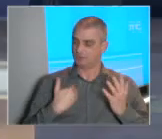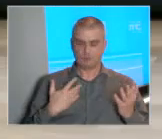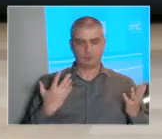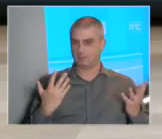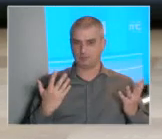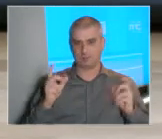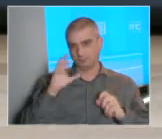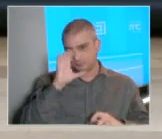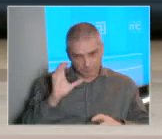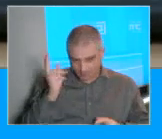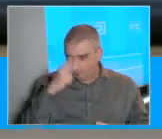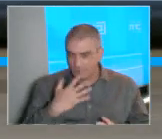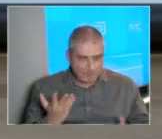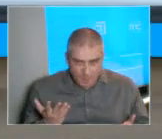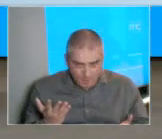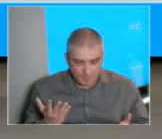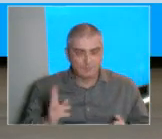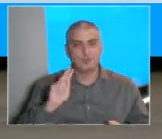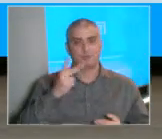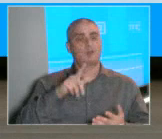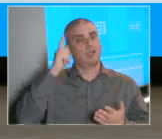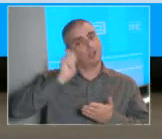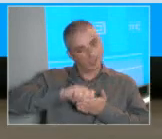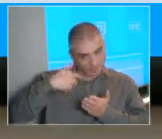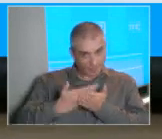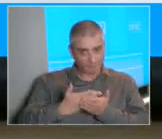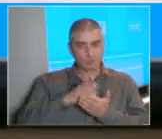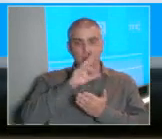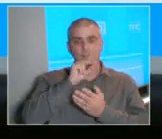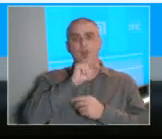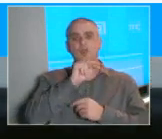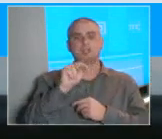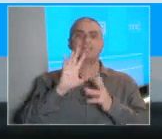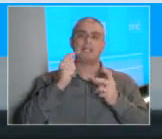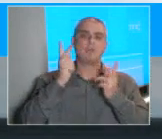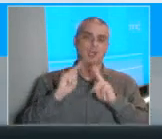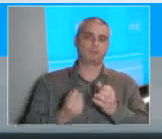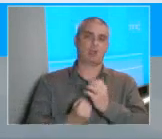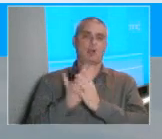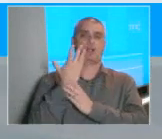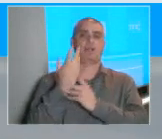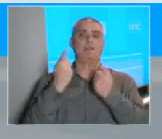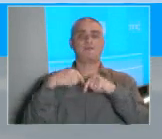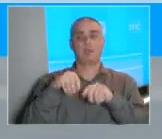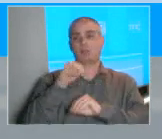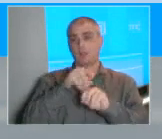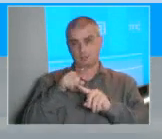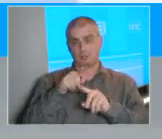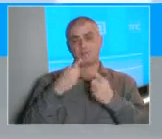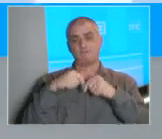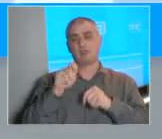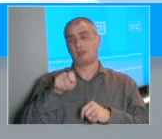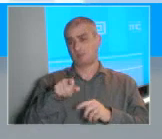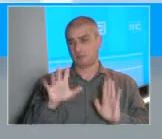שנייה, אנשים מסתכלים, לא מבינים מה... אז בוא נגיד עוד פעם. חוות הדעת של אייל ינון התעסקה בעניין האם אפשר להקים בוועדה בסדרת, את